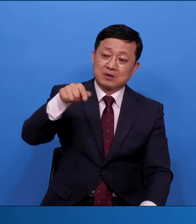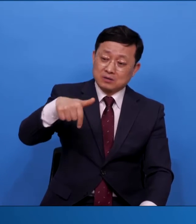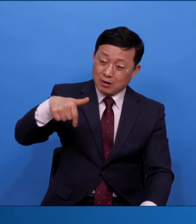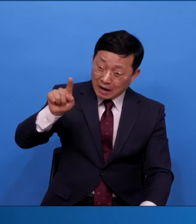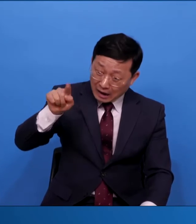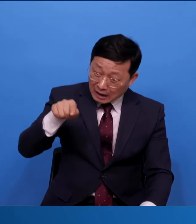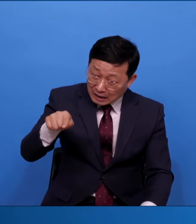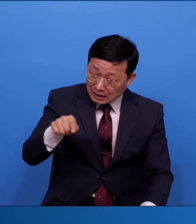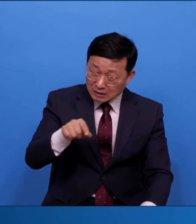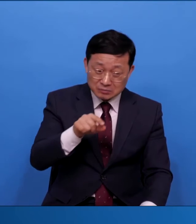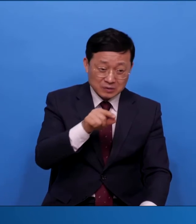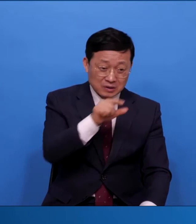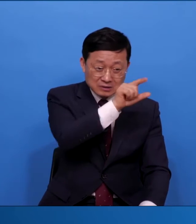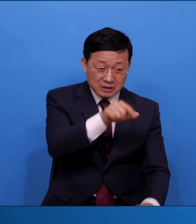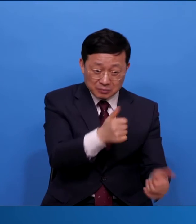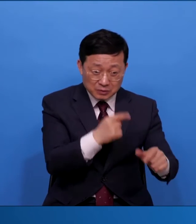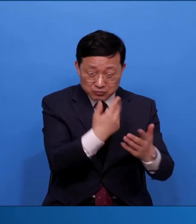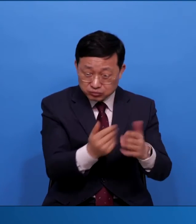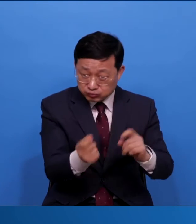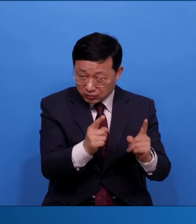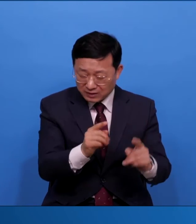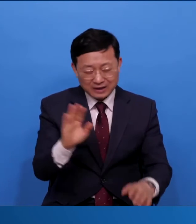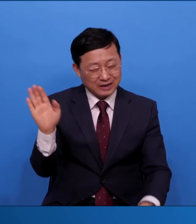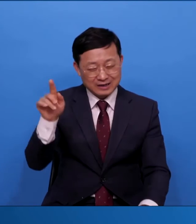그리스도를 믿어야 되겠죠.